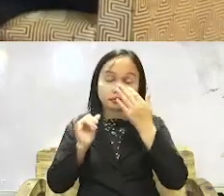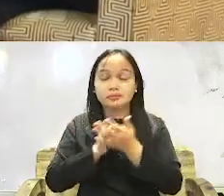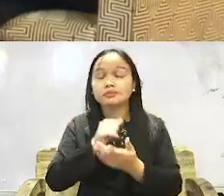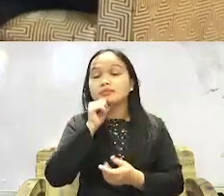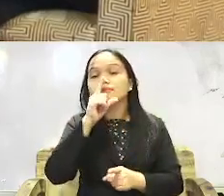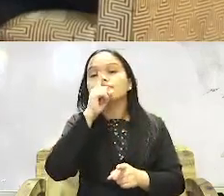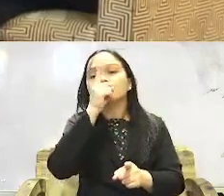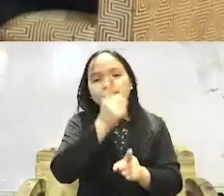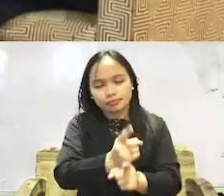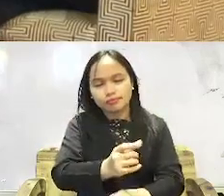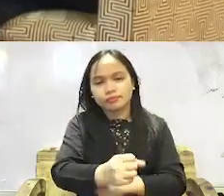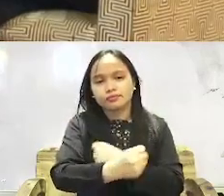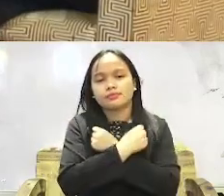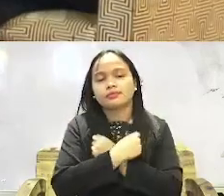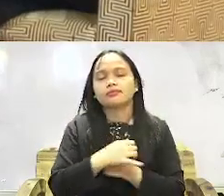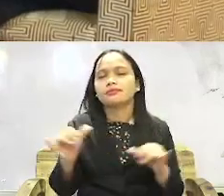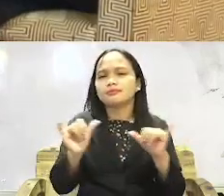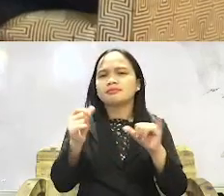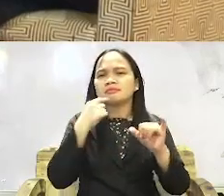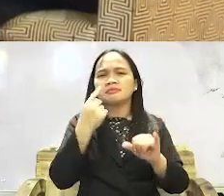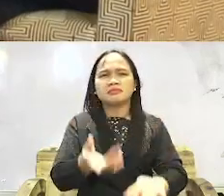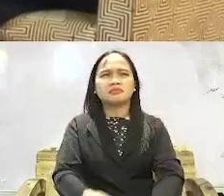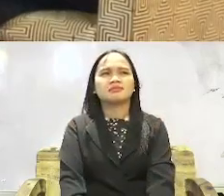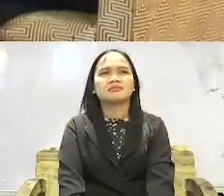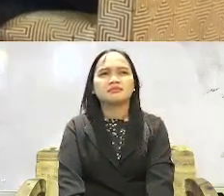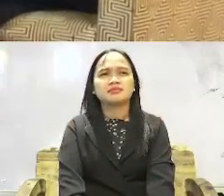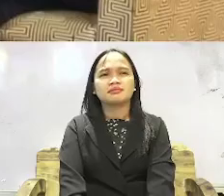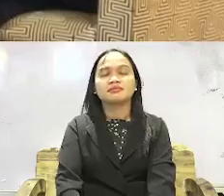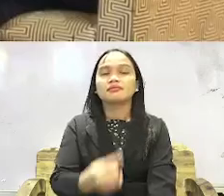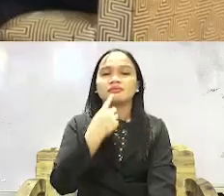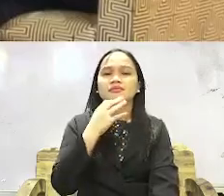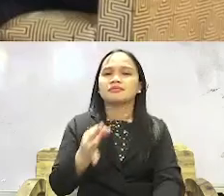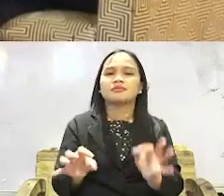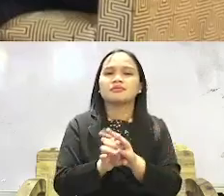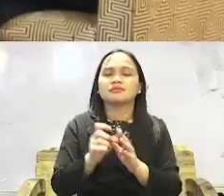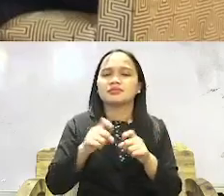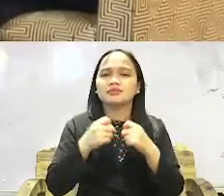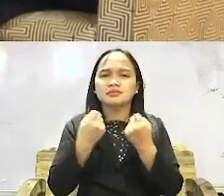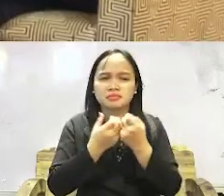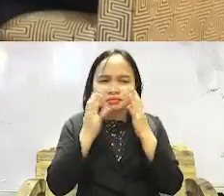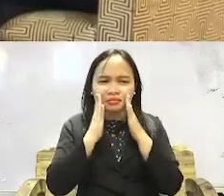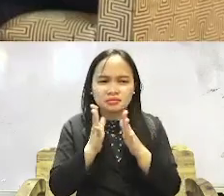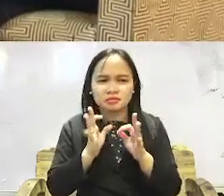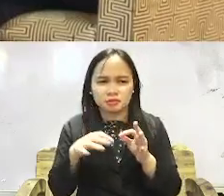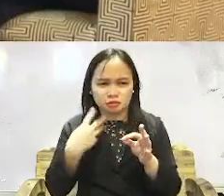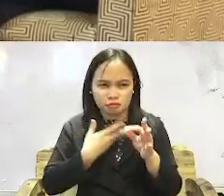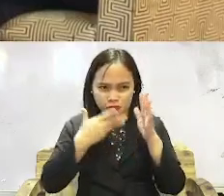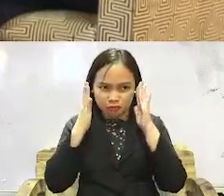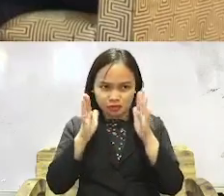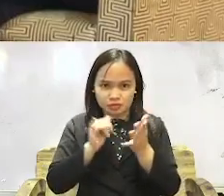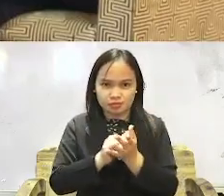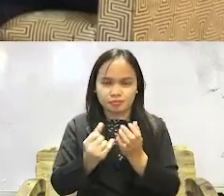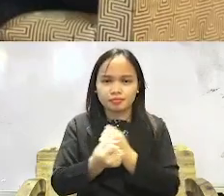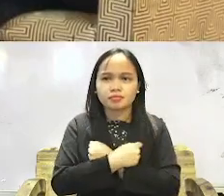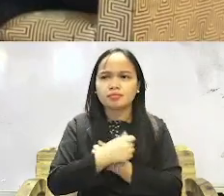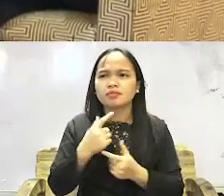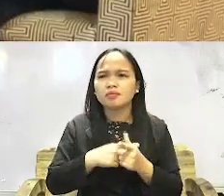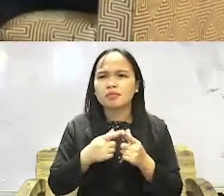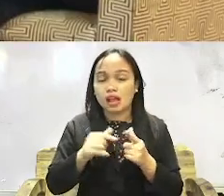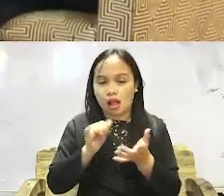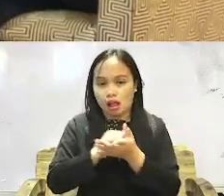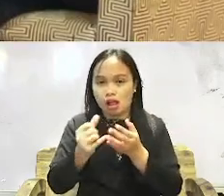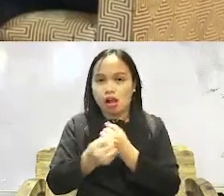Tignan mo nga eh. Diba, ulitin natin sinabi, yung pag nag-focus tayo sa pagmamahal na yan, yung pagmamahal na yan, tinatago